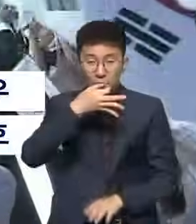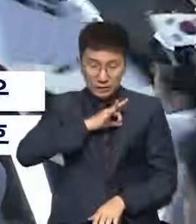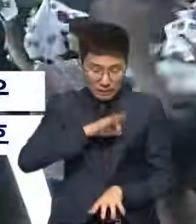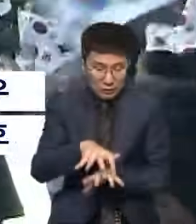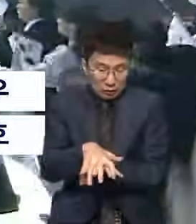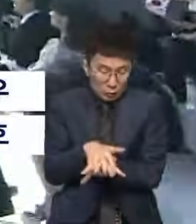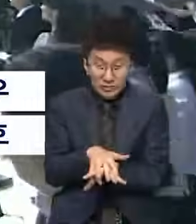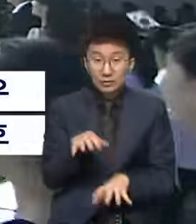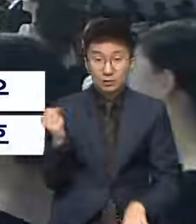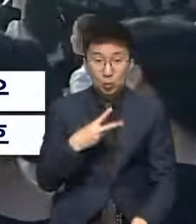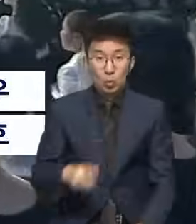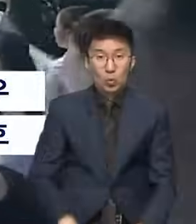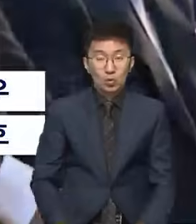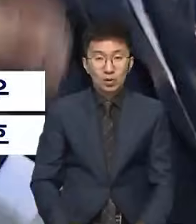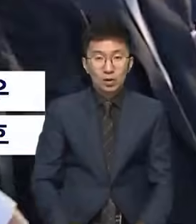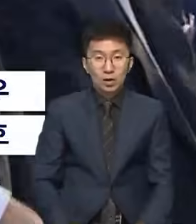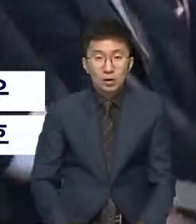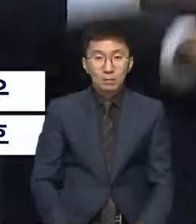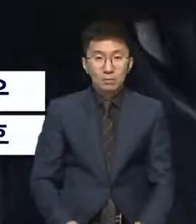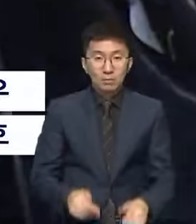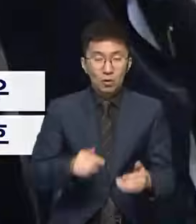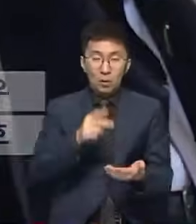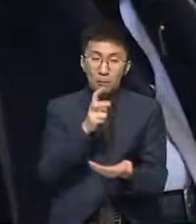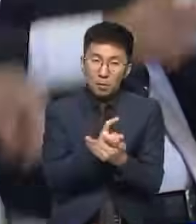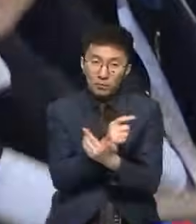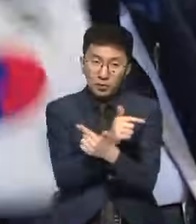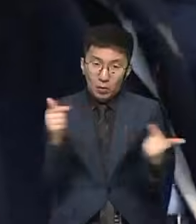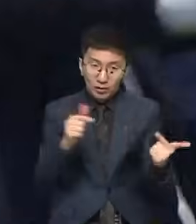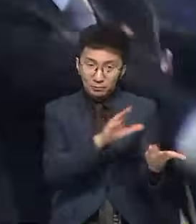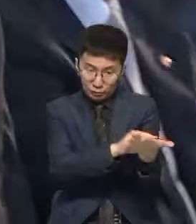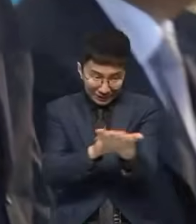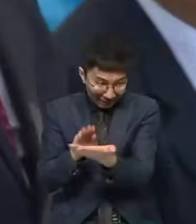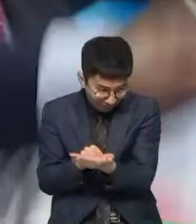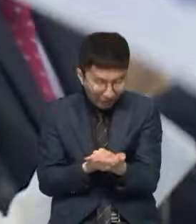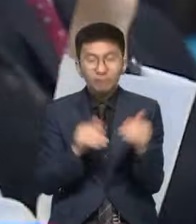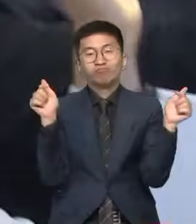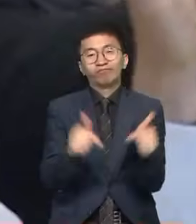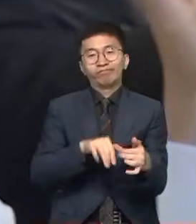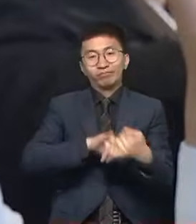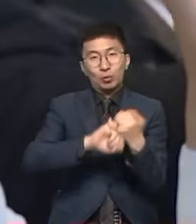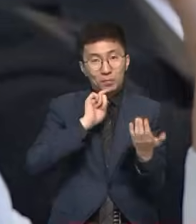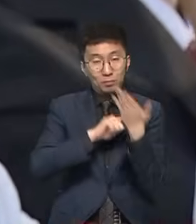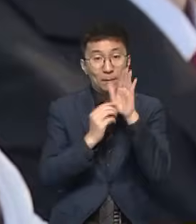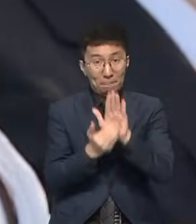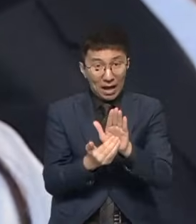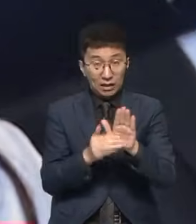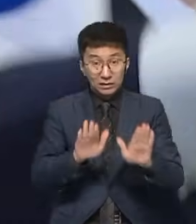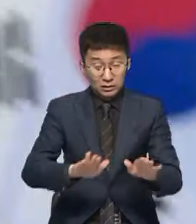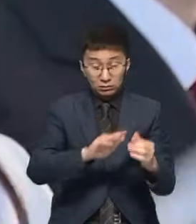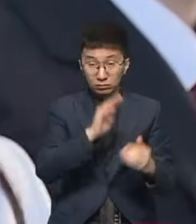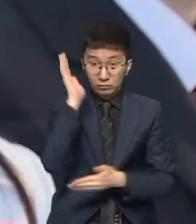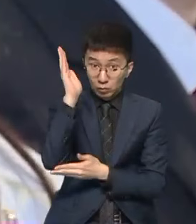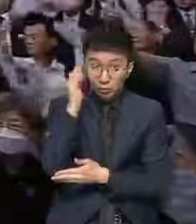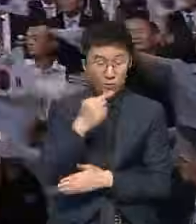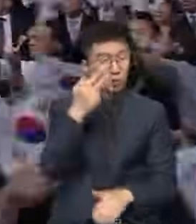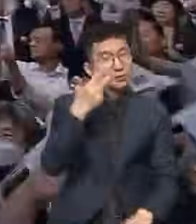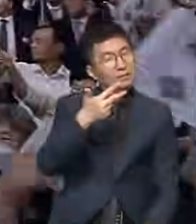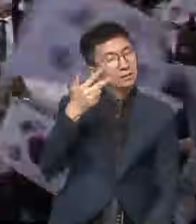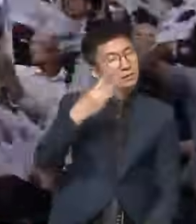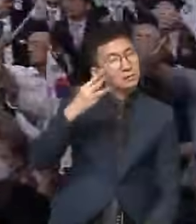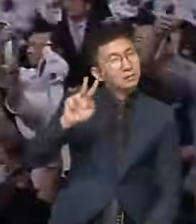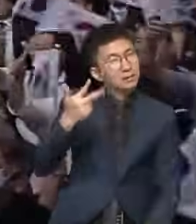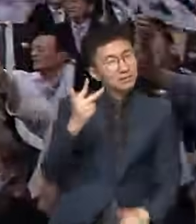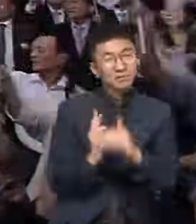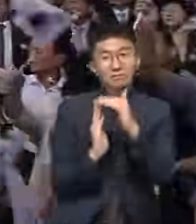규제 제거 등 최근 이슈까지 다양하게 언급한 이번 연설 분량은 3,700자를 넘겨 지난 3.1절